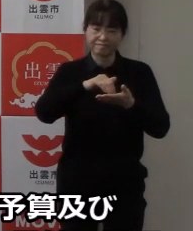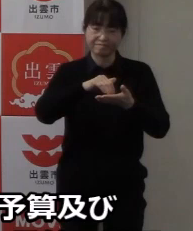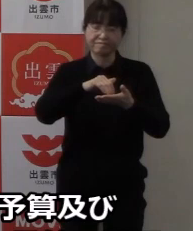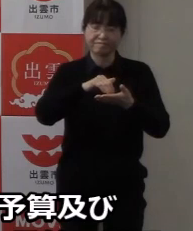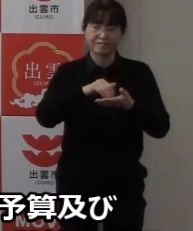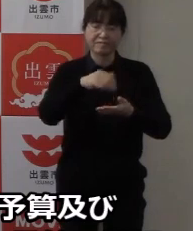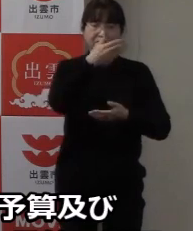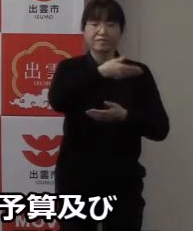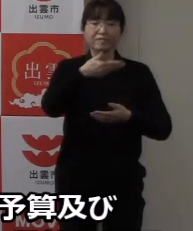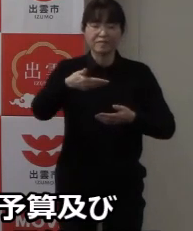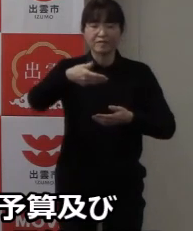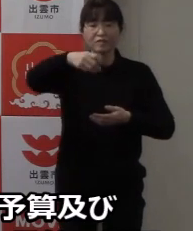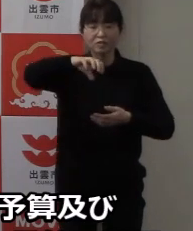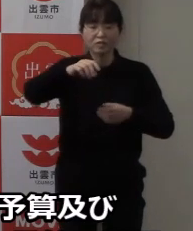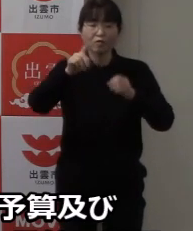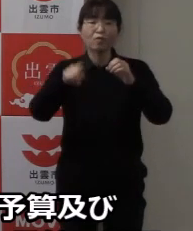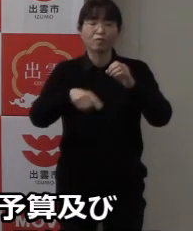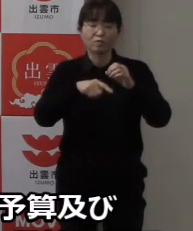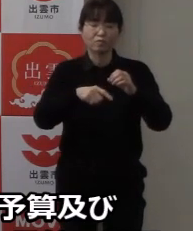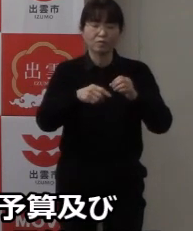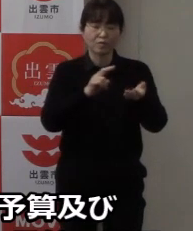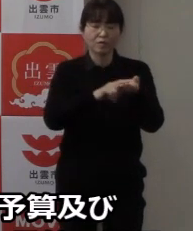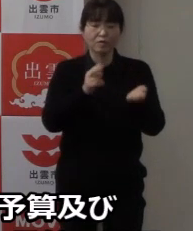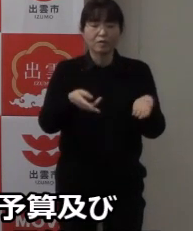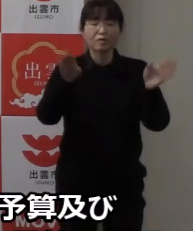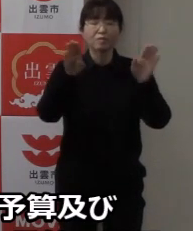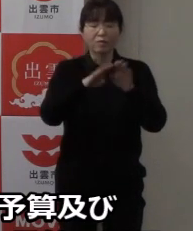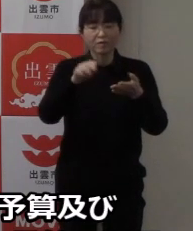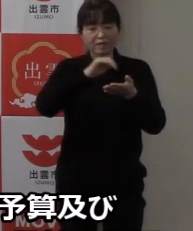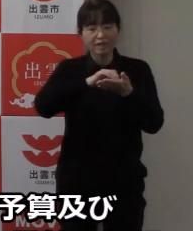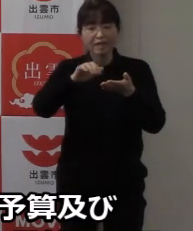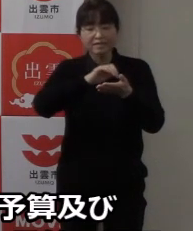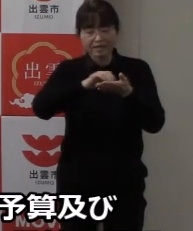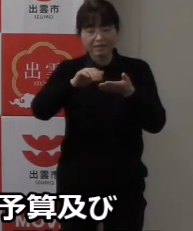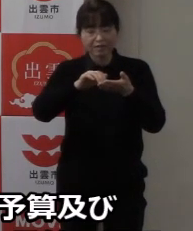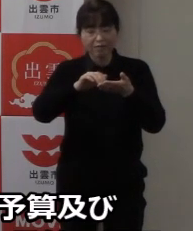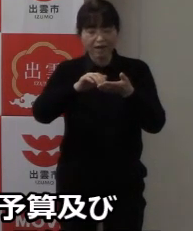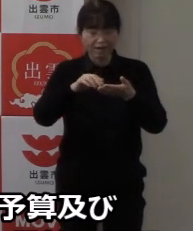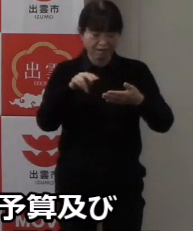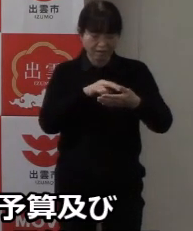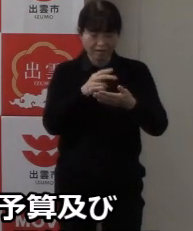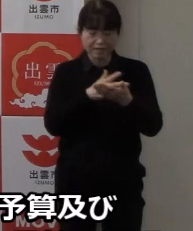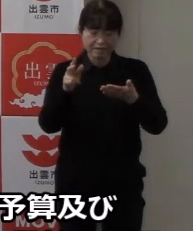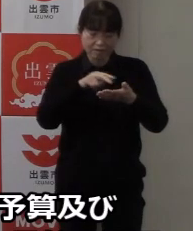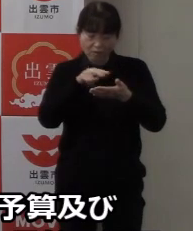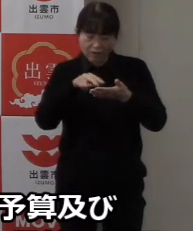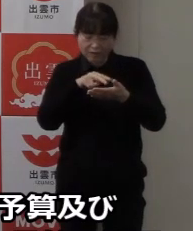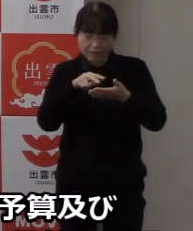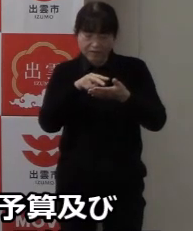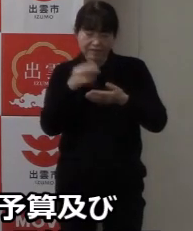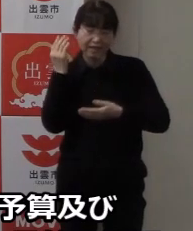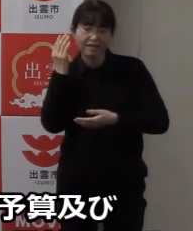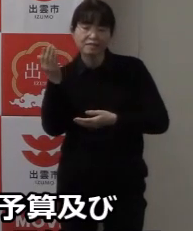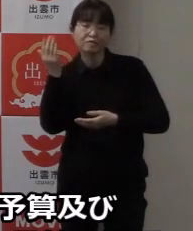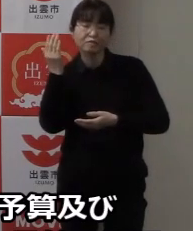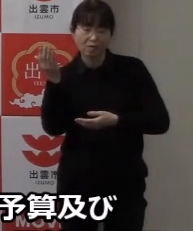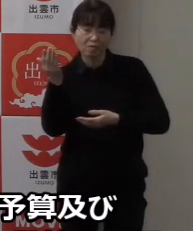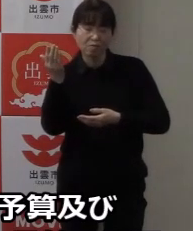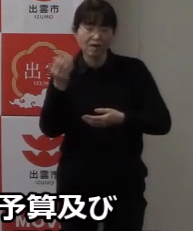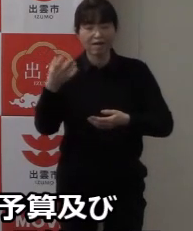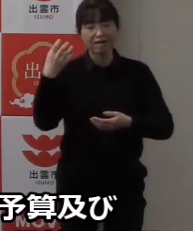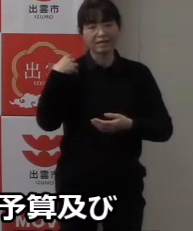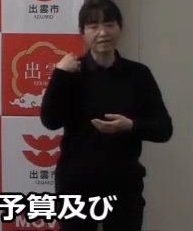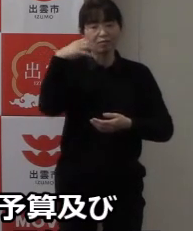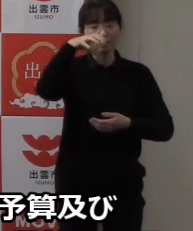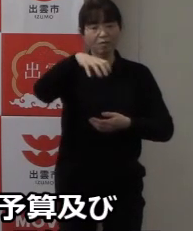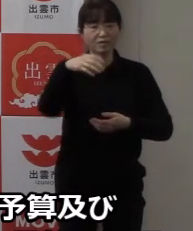水道局また病院会計につきましては、ご覧いただいた、ご質問等ありましたら、担当部局の方にお願